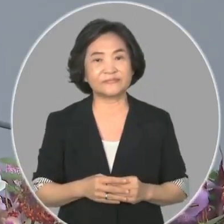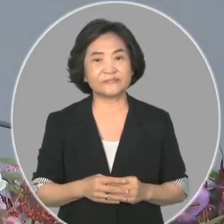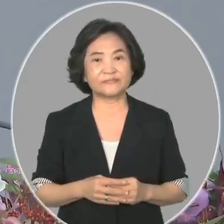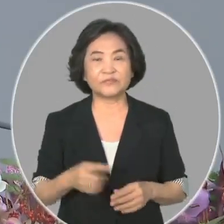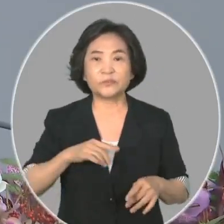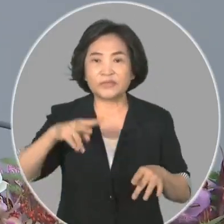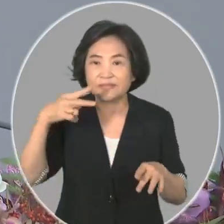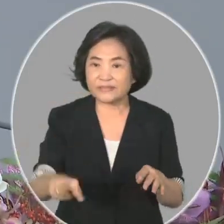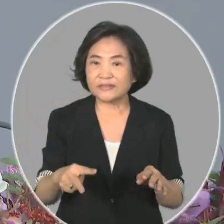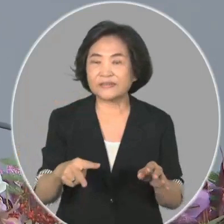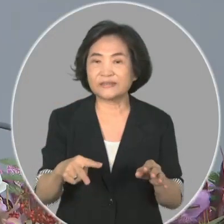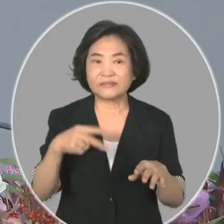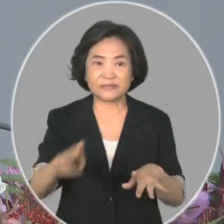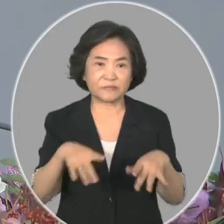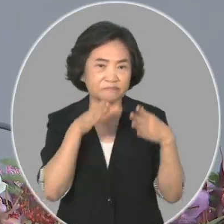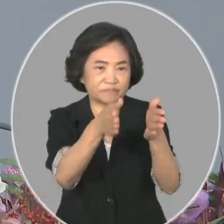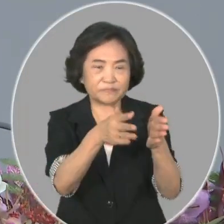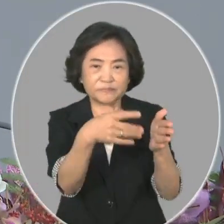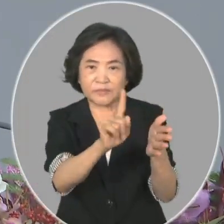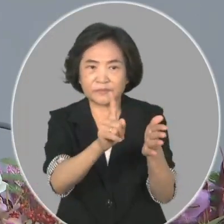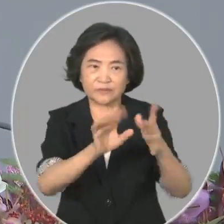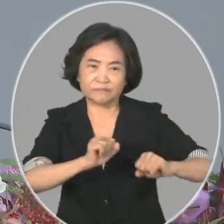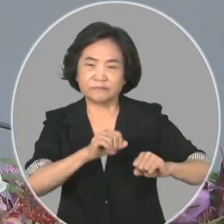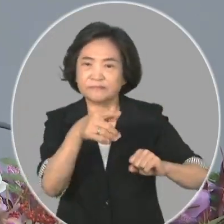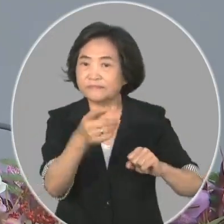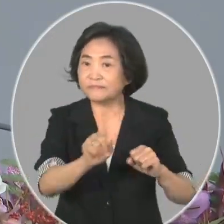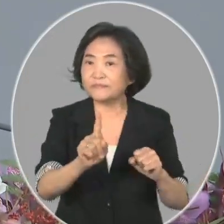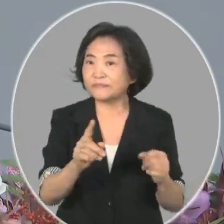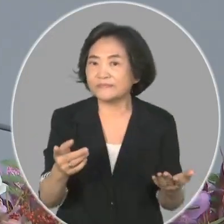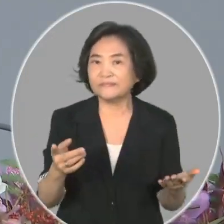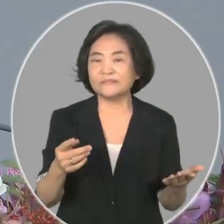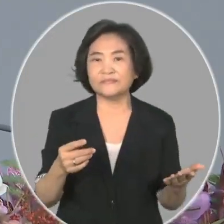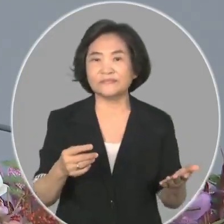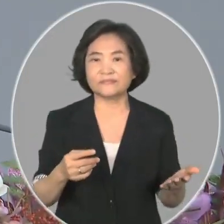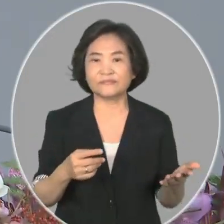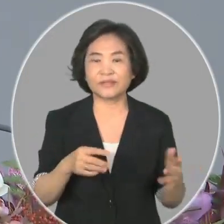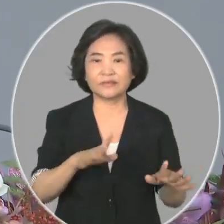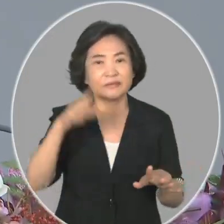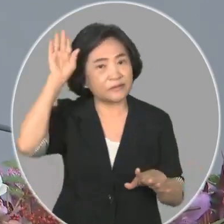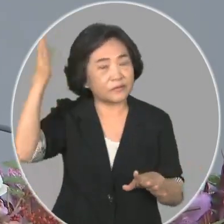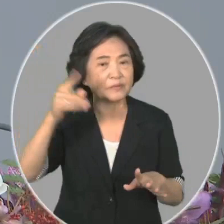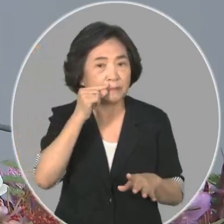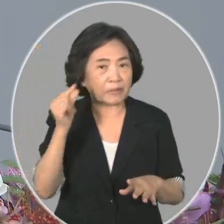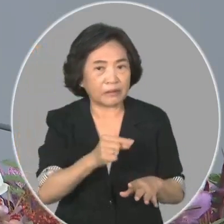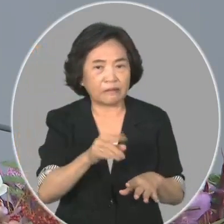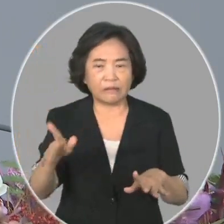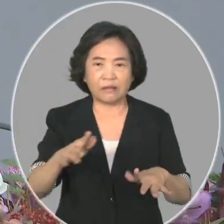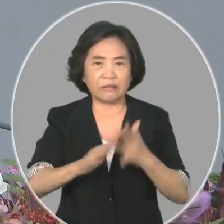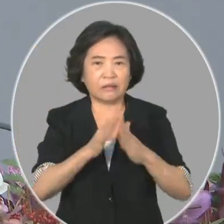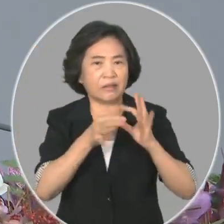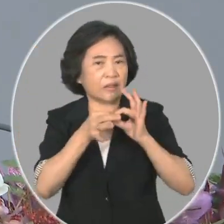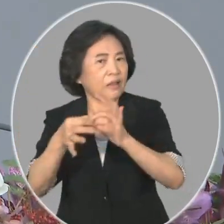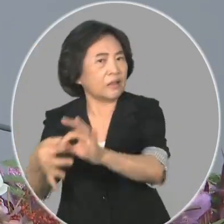还要面对的另外一个挑战，那就是乌俄战争持续在进